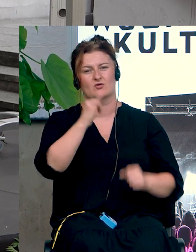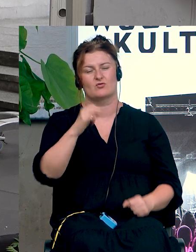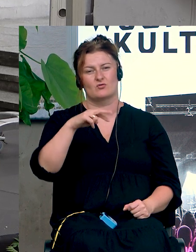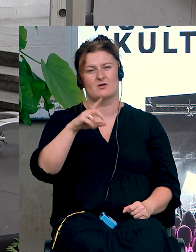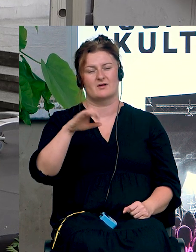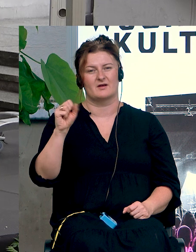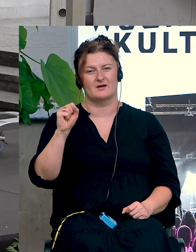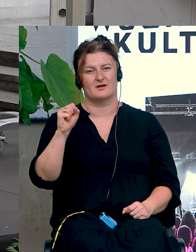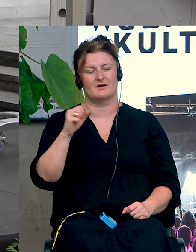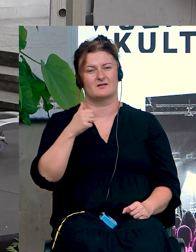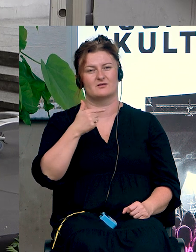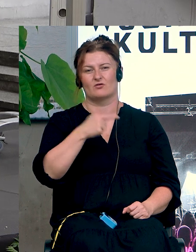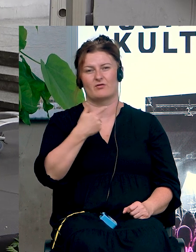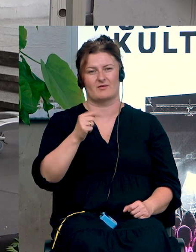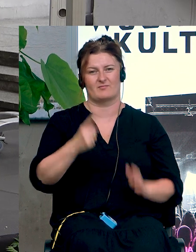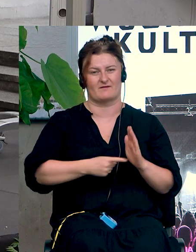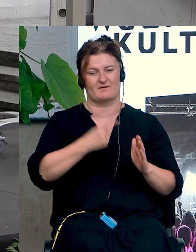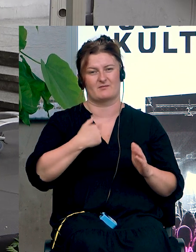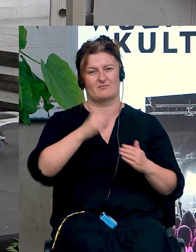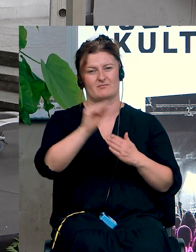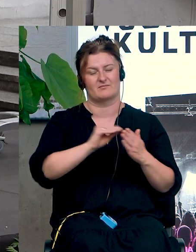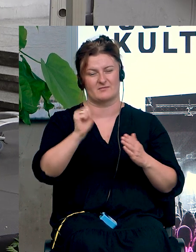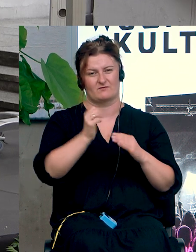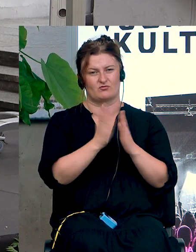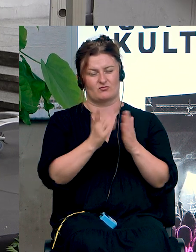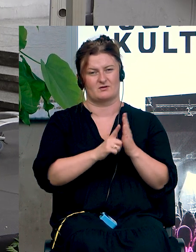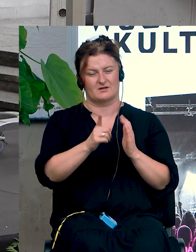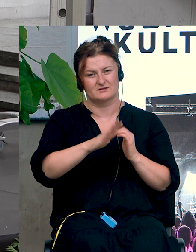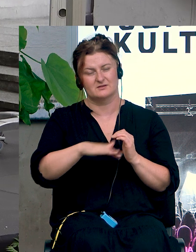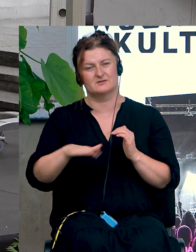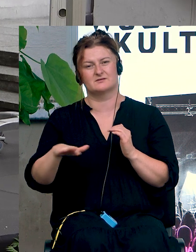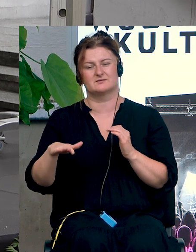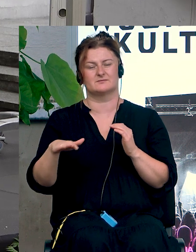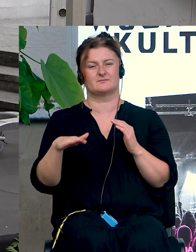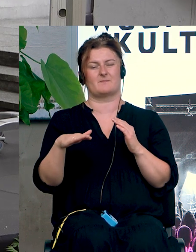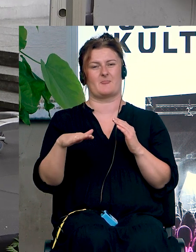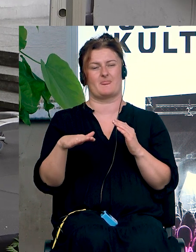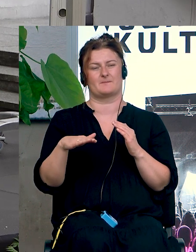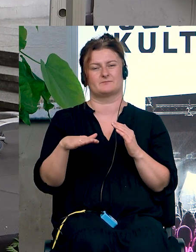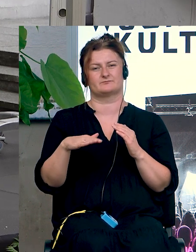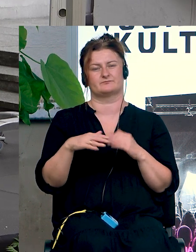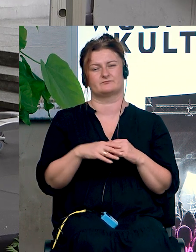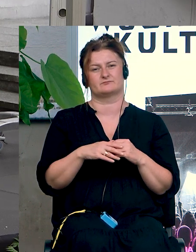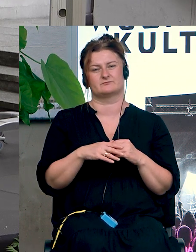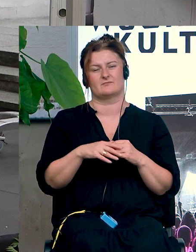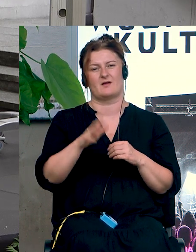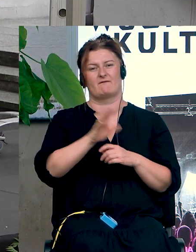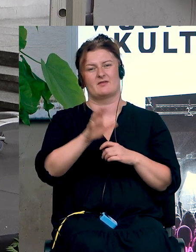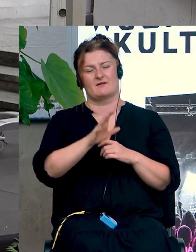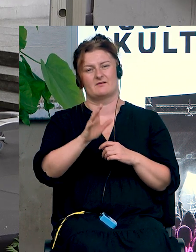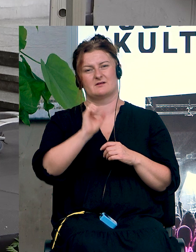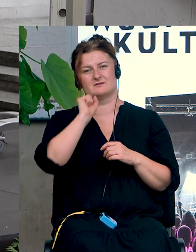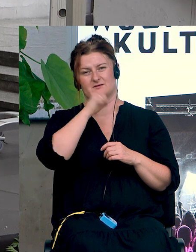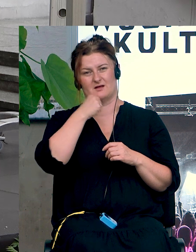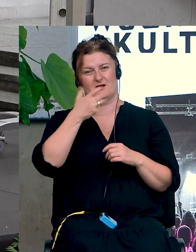одноразова. Коли я написала першу дитячу книжку, яку не планувала писати, і видавництво «Старого Лева» захотіло її видати,